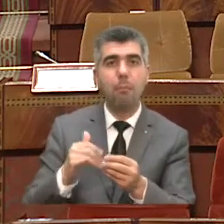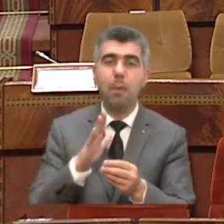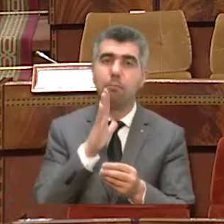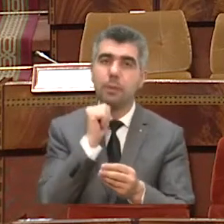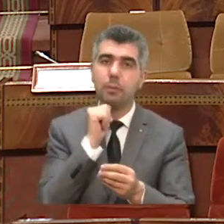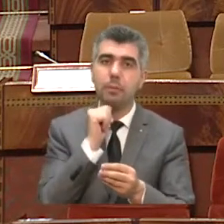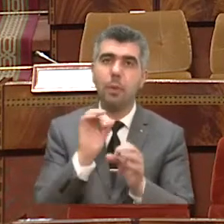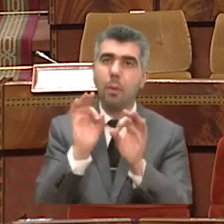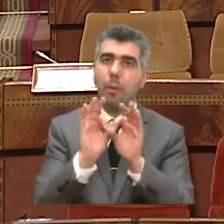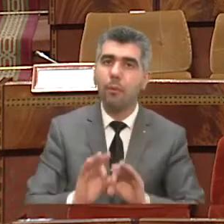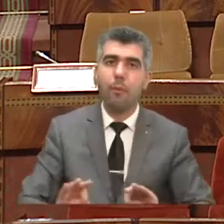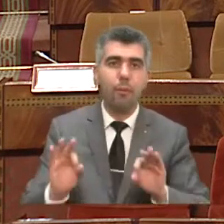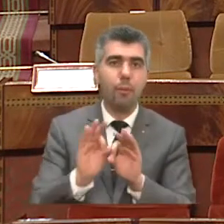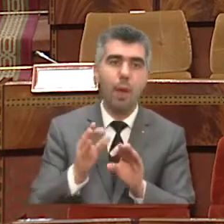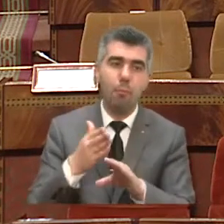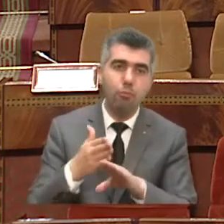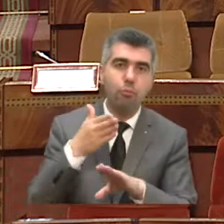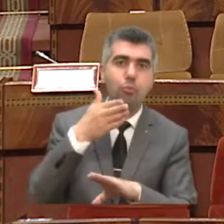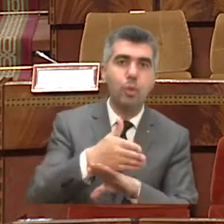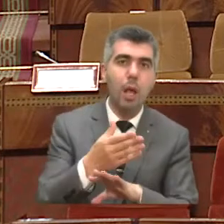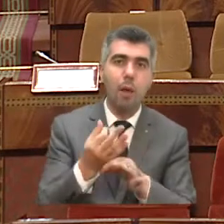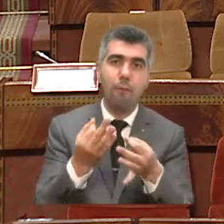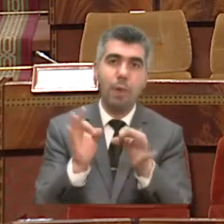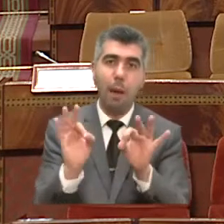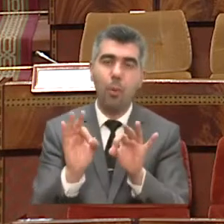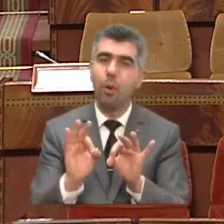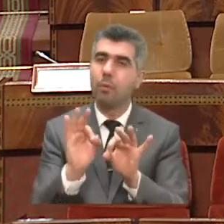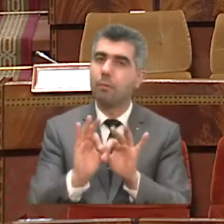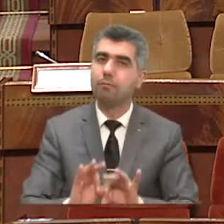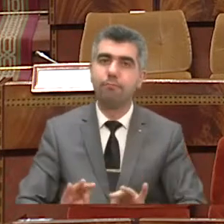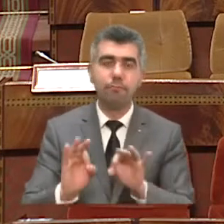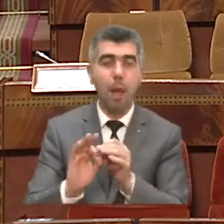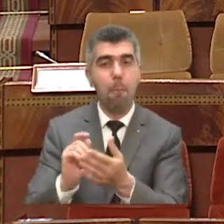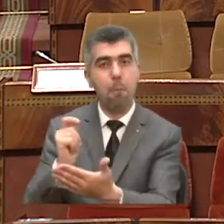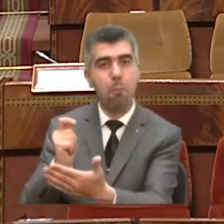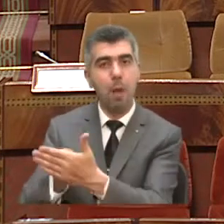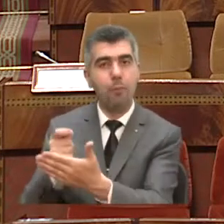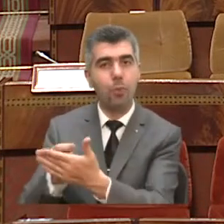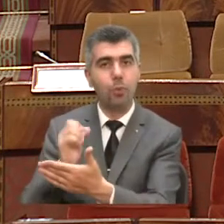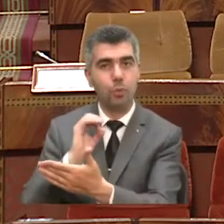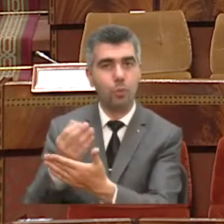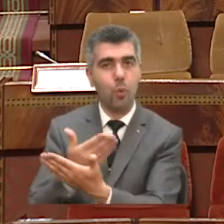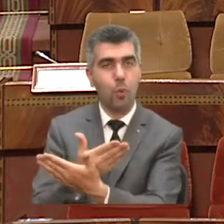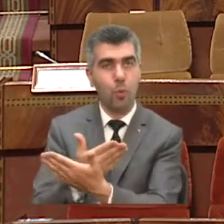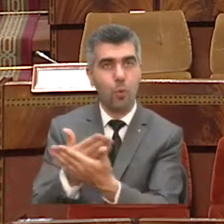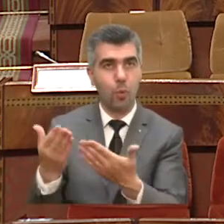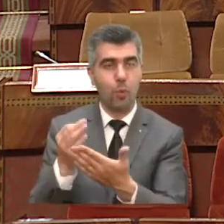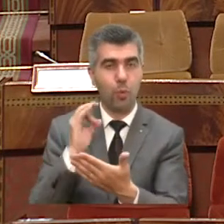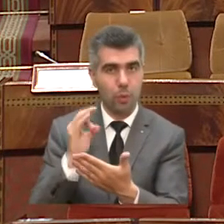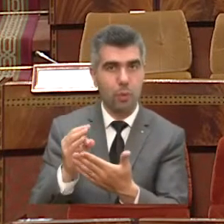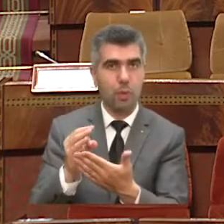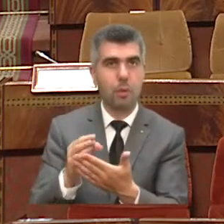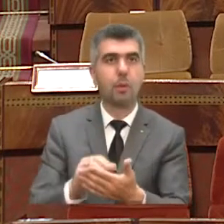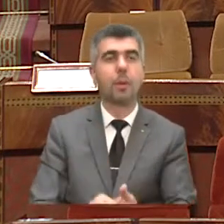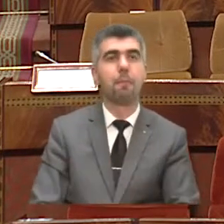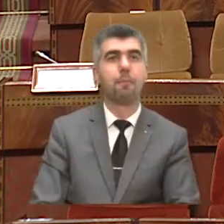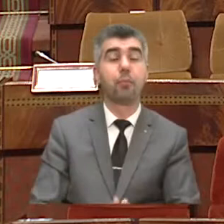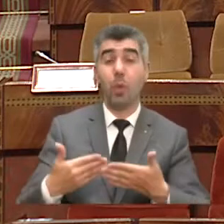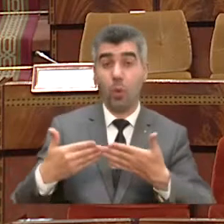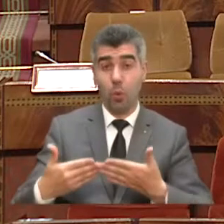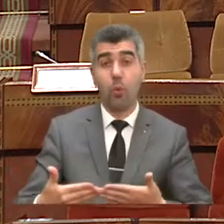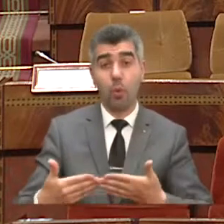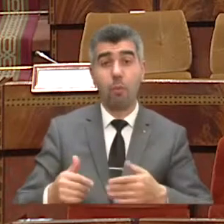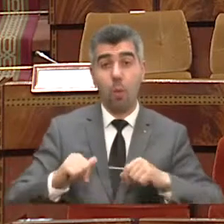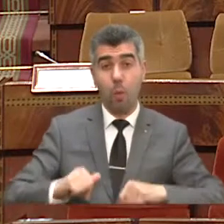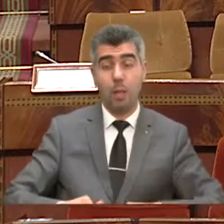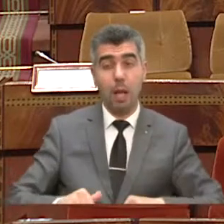انه يولج هذه الملاعب بالمجانيه اللي هي الفلسفه الحقيقيه من اجل اللي تحدثت بها هذه الملاعب. اليوم سيد الوزير خص